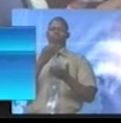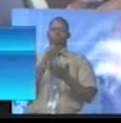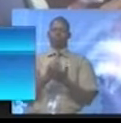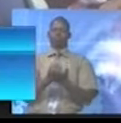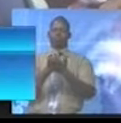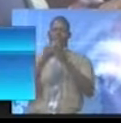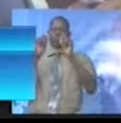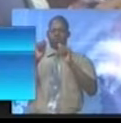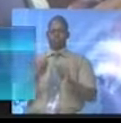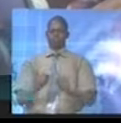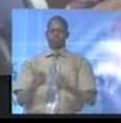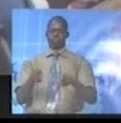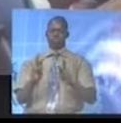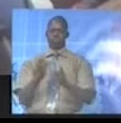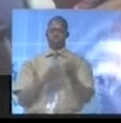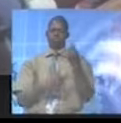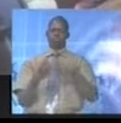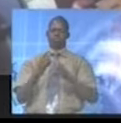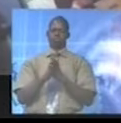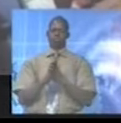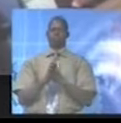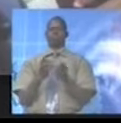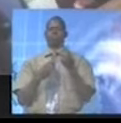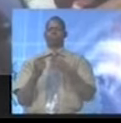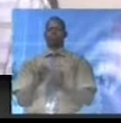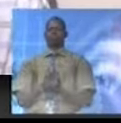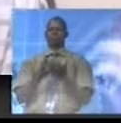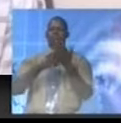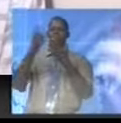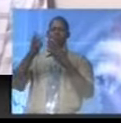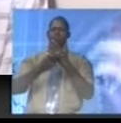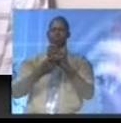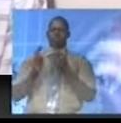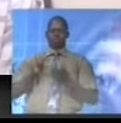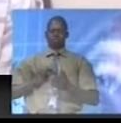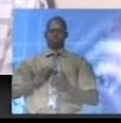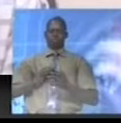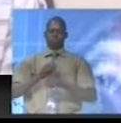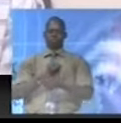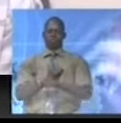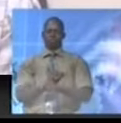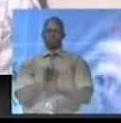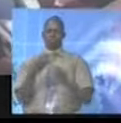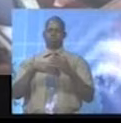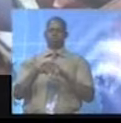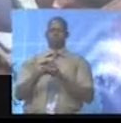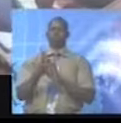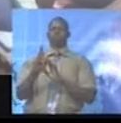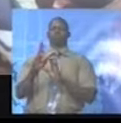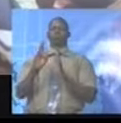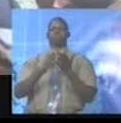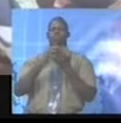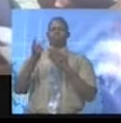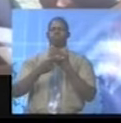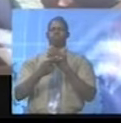pouvoir venir à notre secours. En plus, bien sûr, la programmation normale habituelle. Dans les mécanismes qui sont prévus,